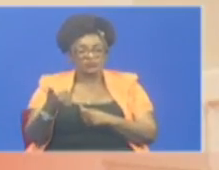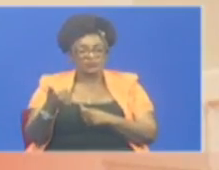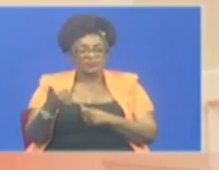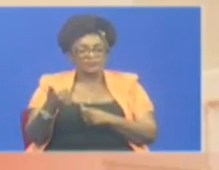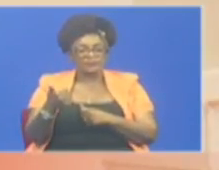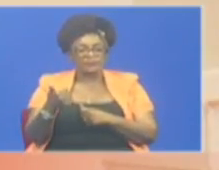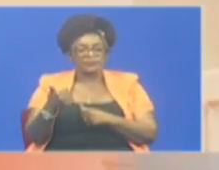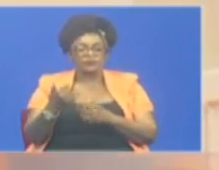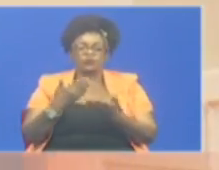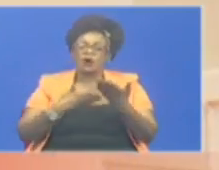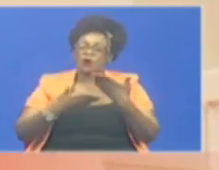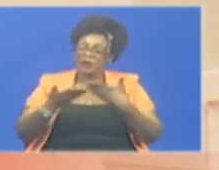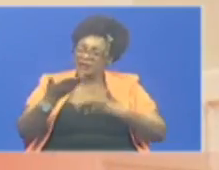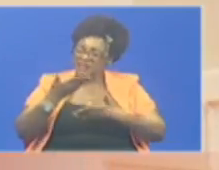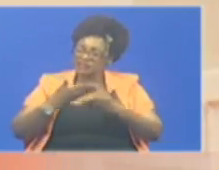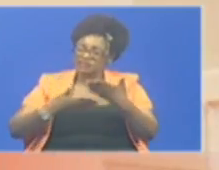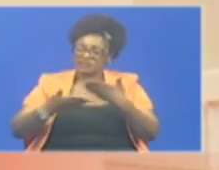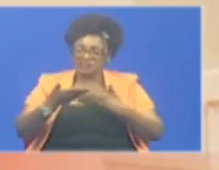tuwaongeleshe